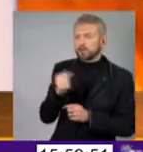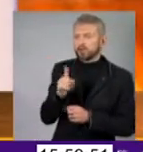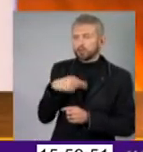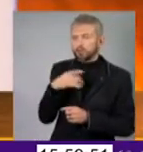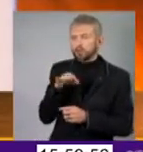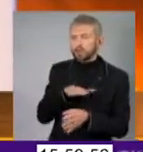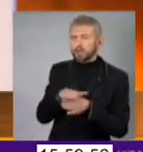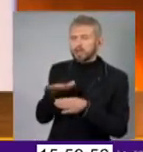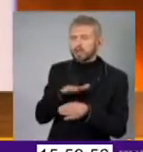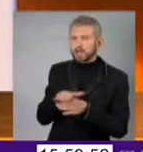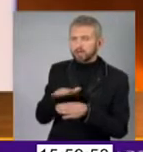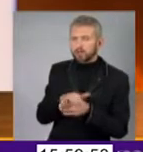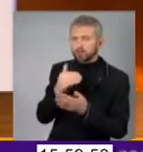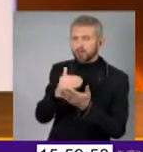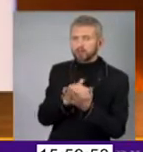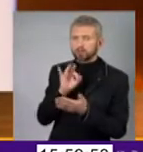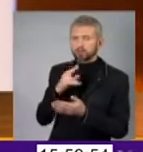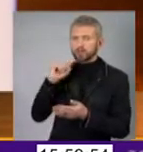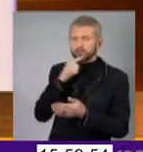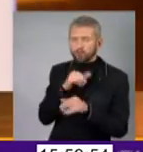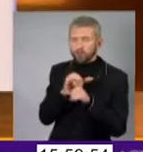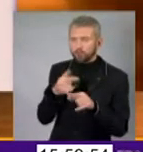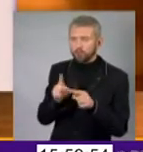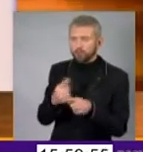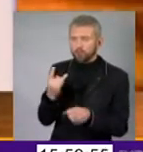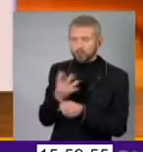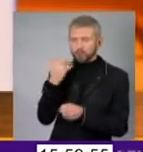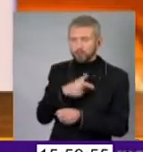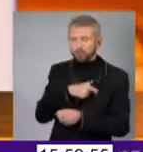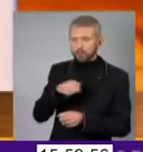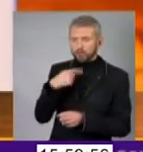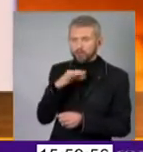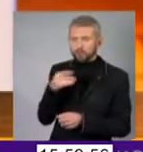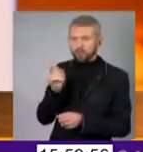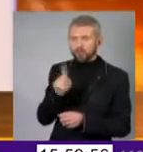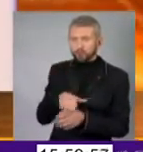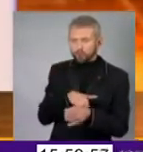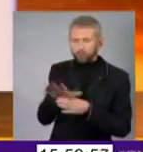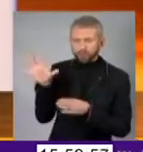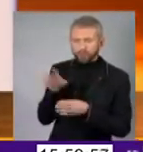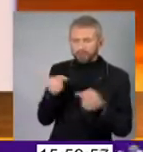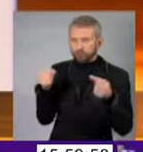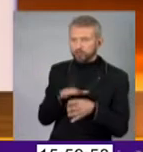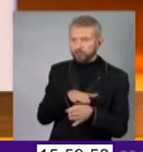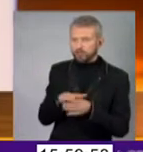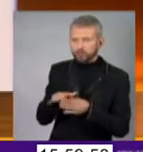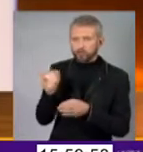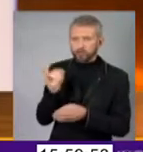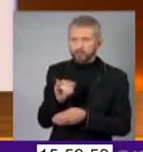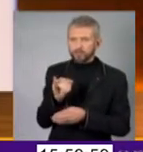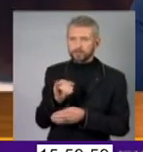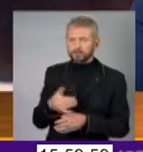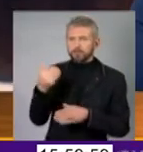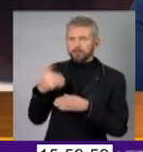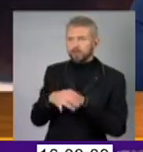про реалізацію програми соцекономрозвитку, це вперше, коли депутат говорить про те, що повністю все точно реалізовано і